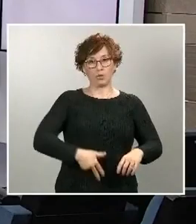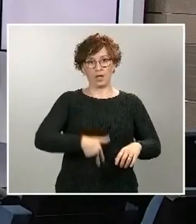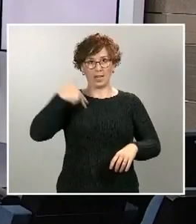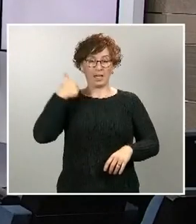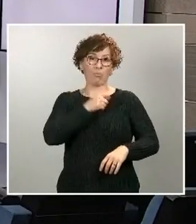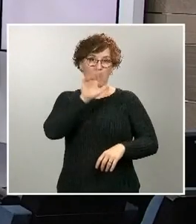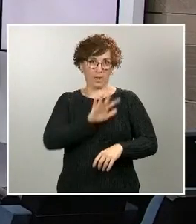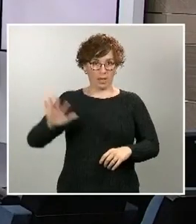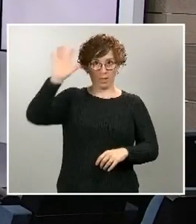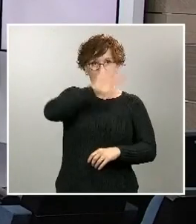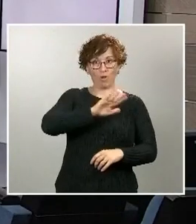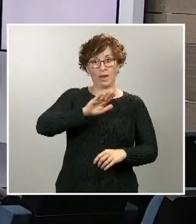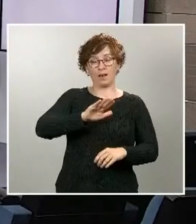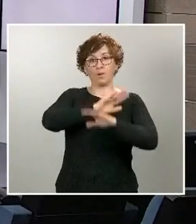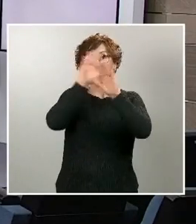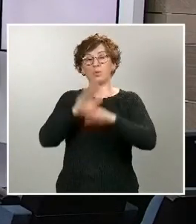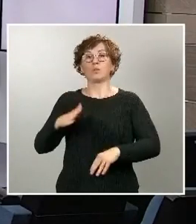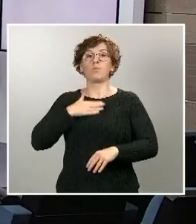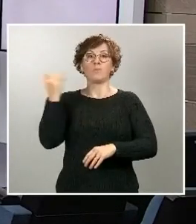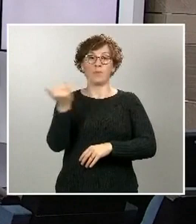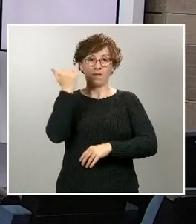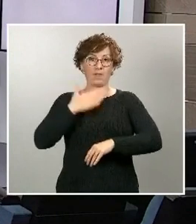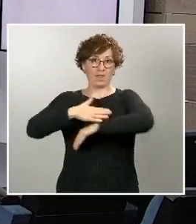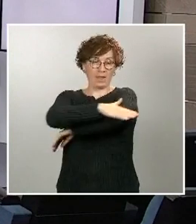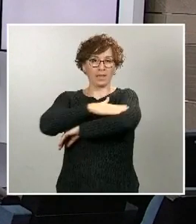heures semble également marquer le pas.